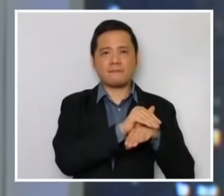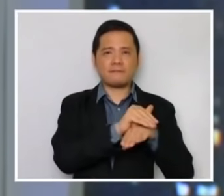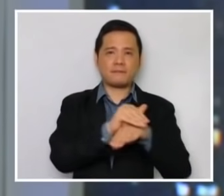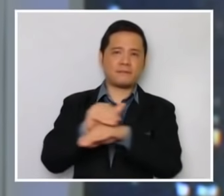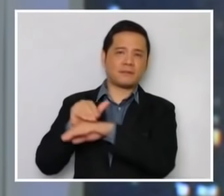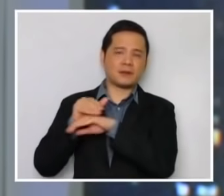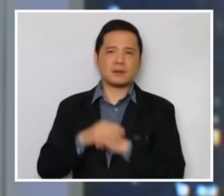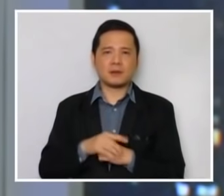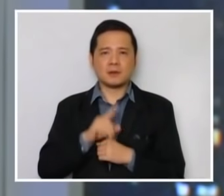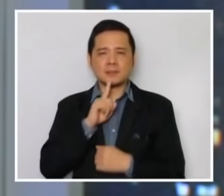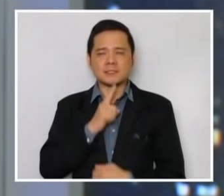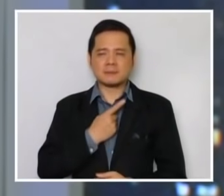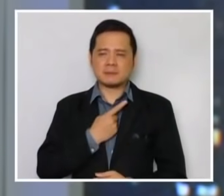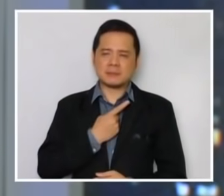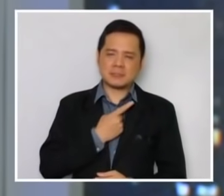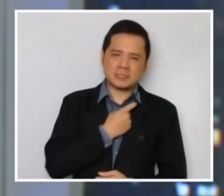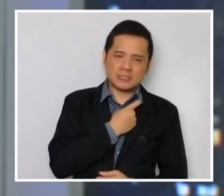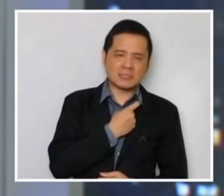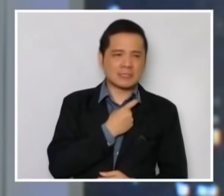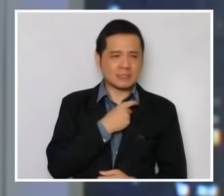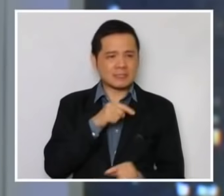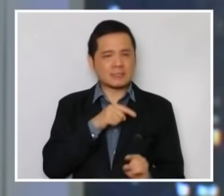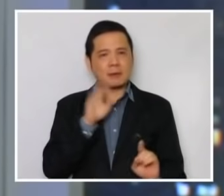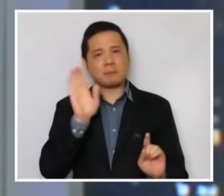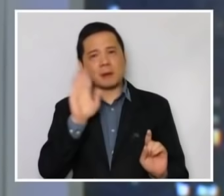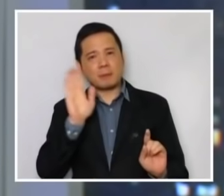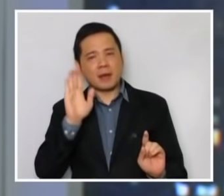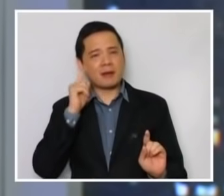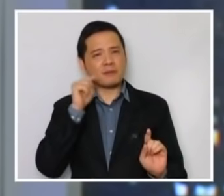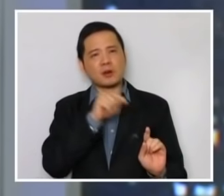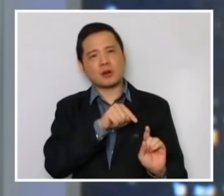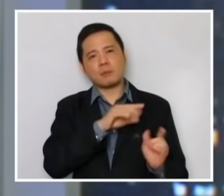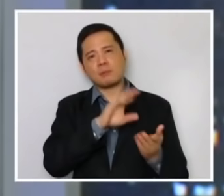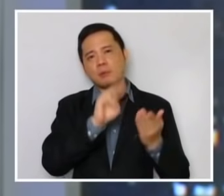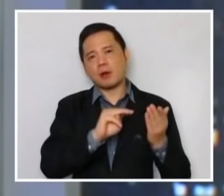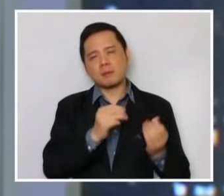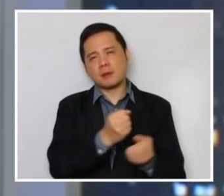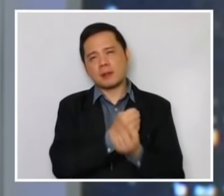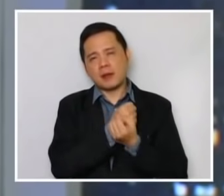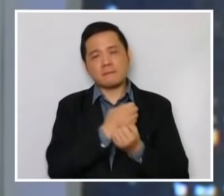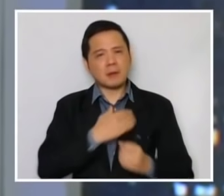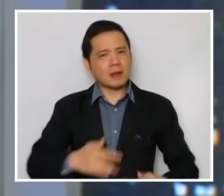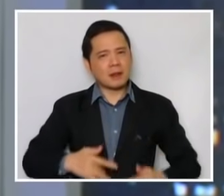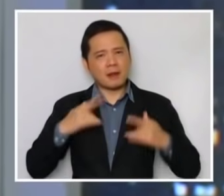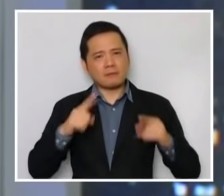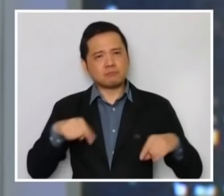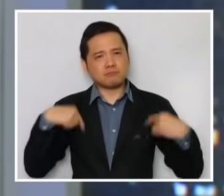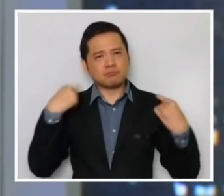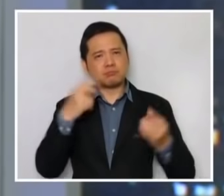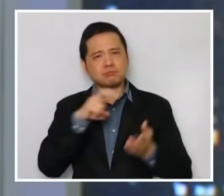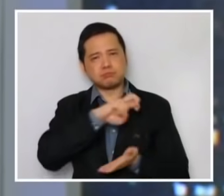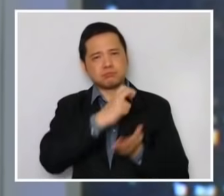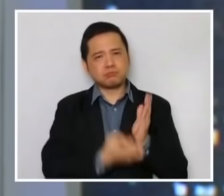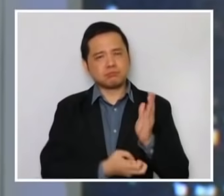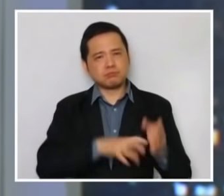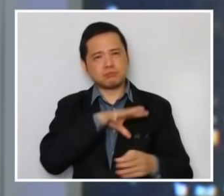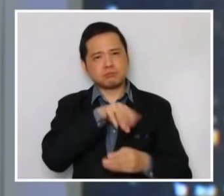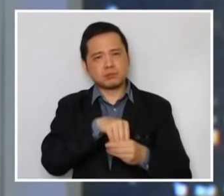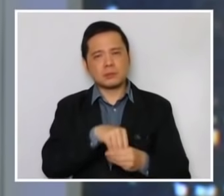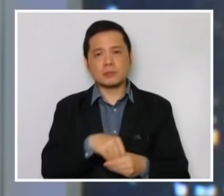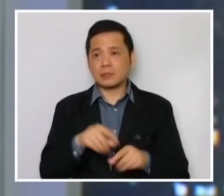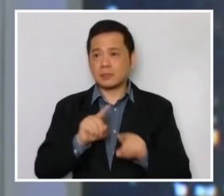na magpaalam sa programang minahal ko at naging buhay ko. At sa mahabang samahan sa mga kapamilya sa